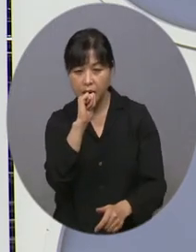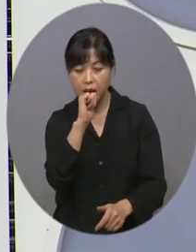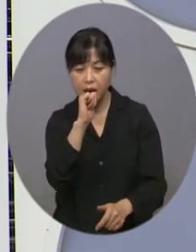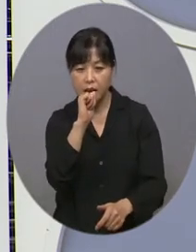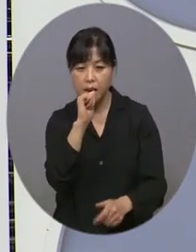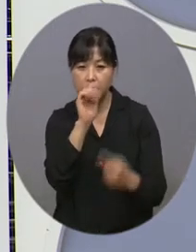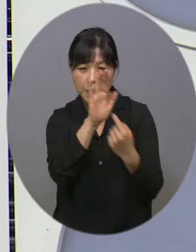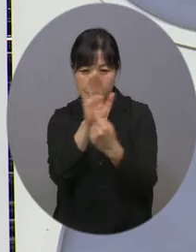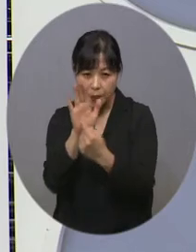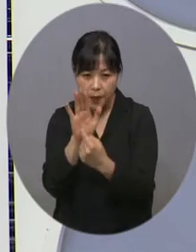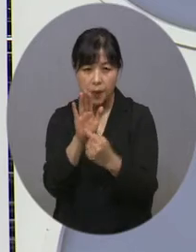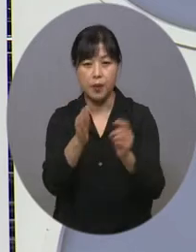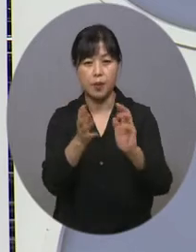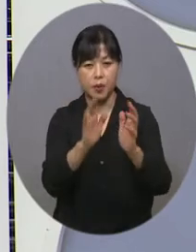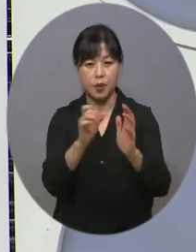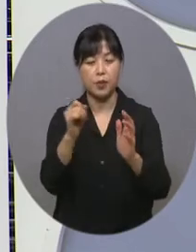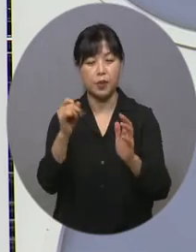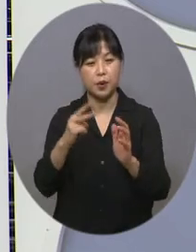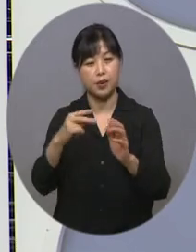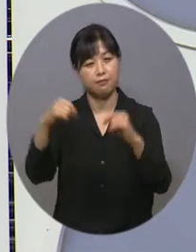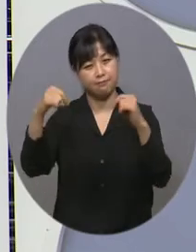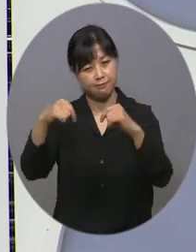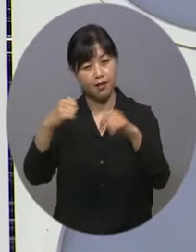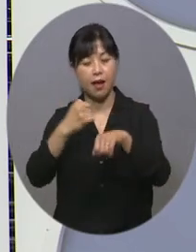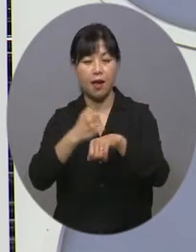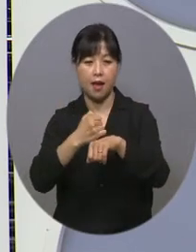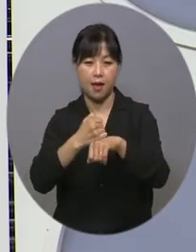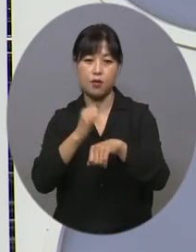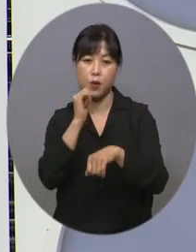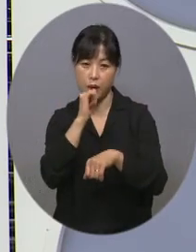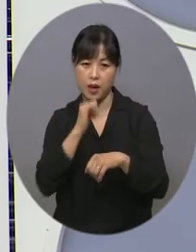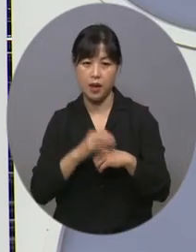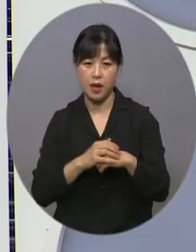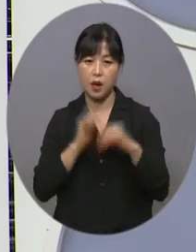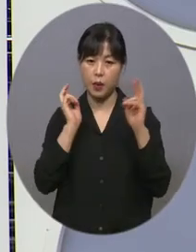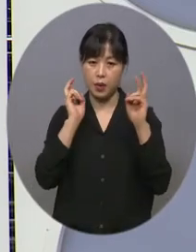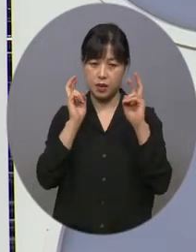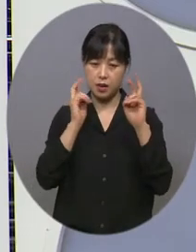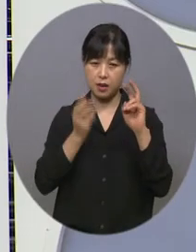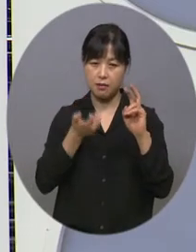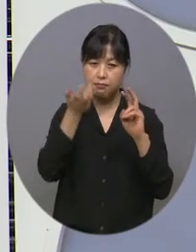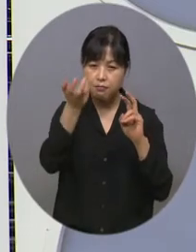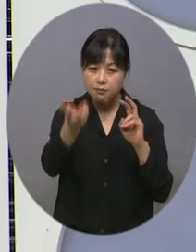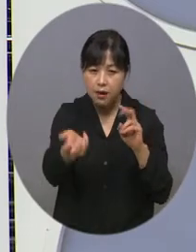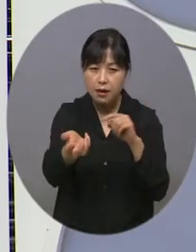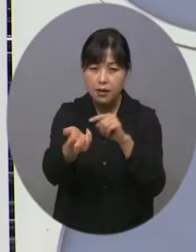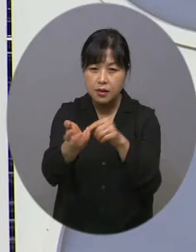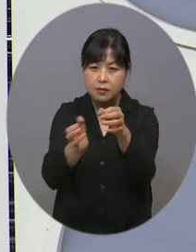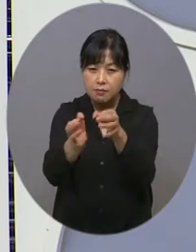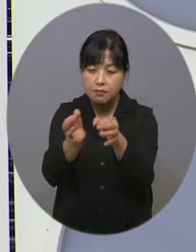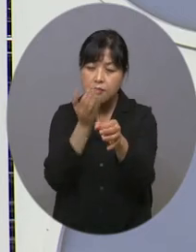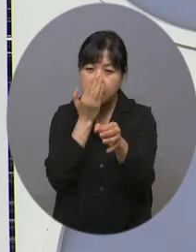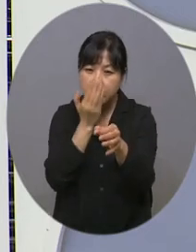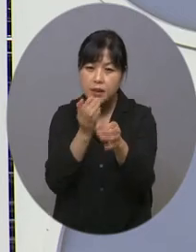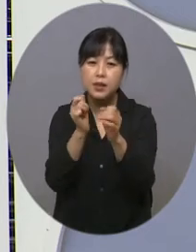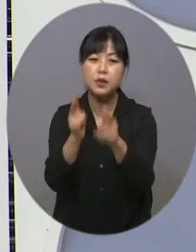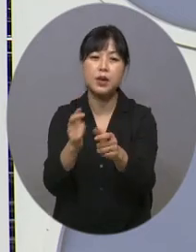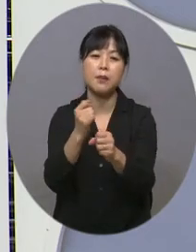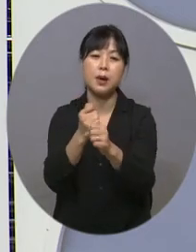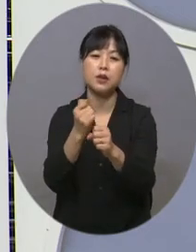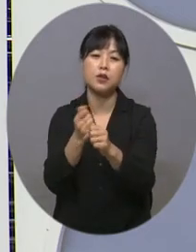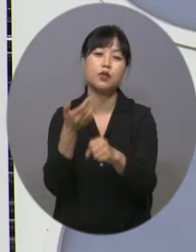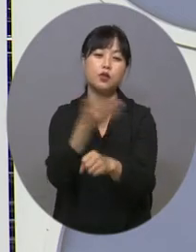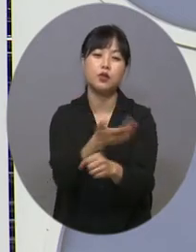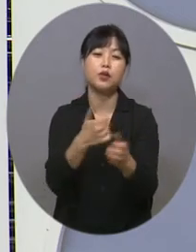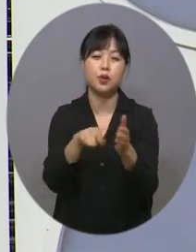뭐 포럼이나 세미나를 통해서 소개를 하면서 우리 기업들이 진출해서 비즈니스를 할 수 있는 그런 기회를 제공하고자 저희들이 최대한